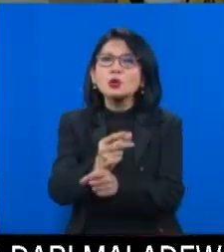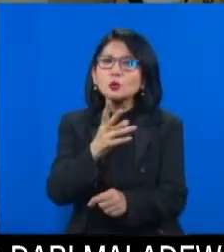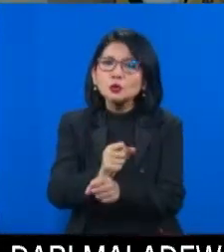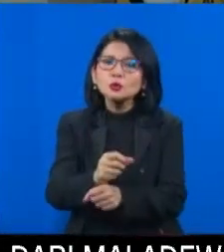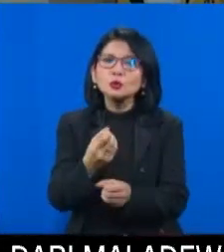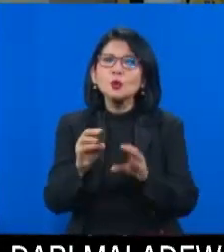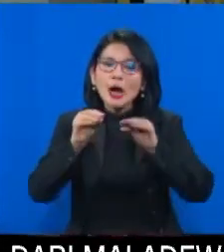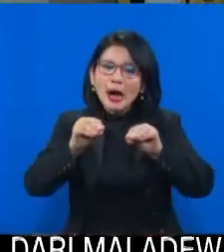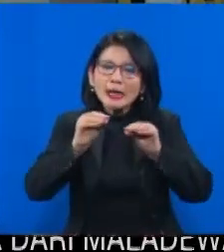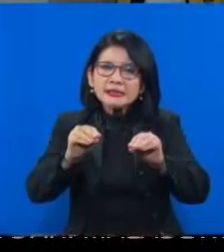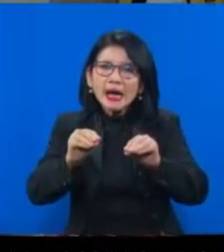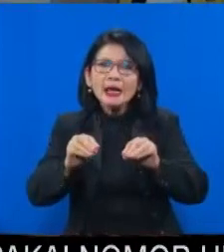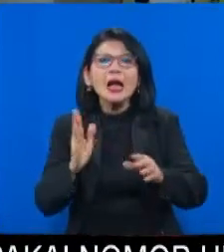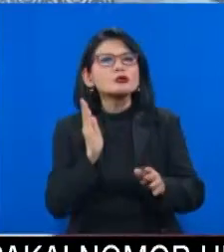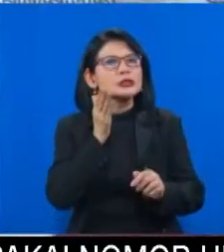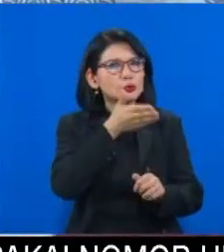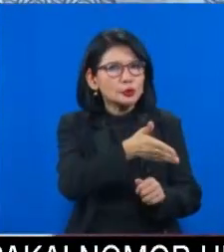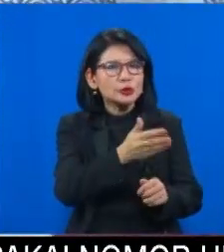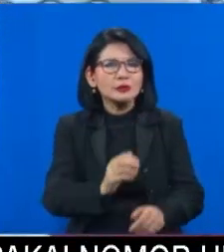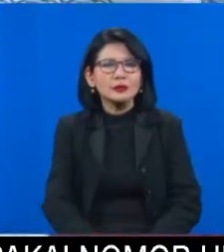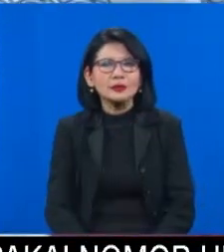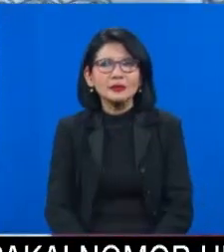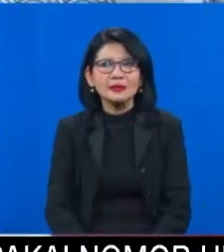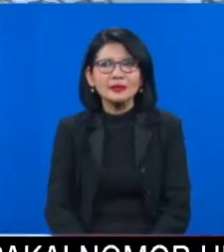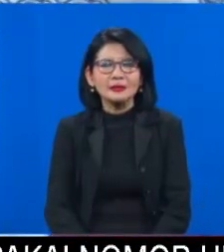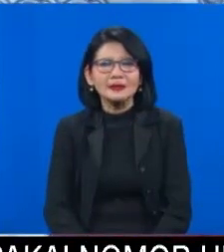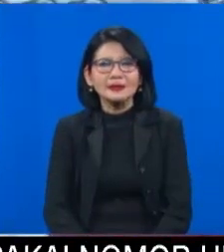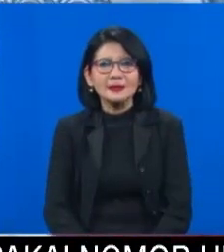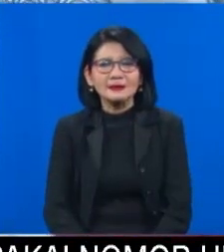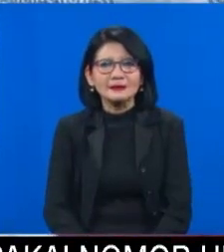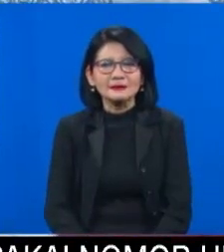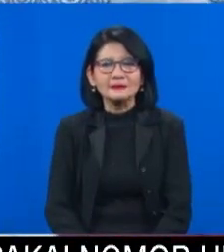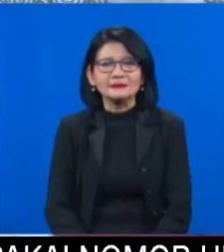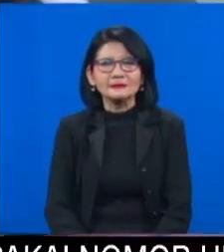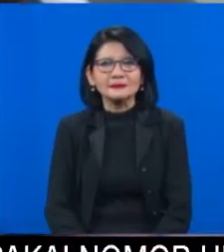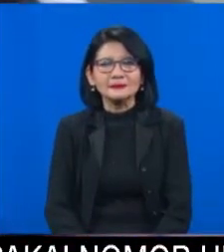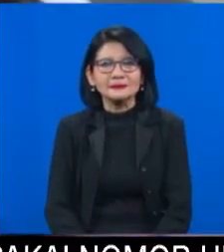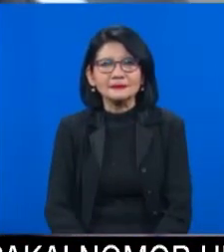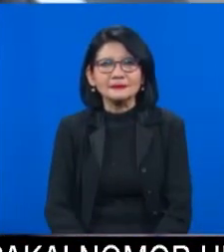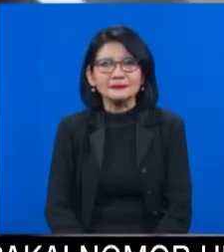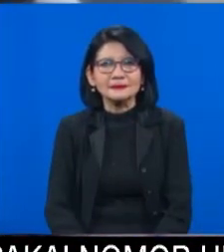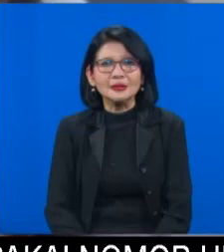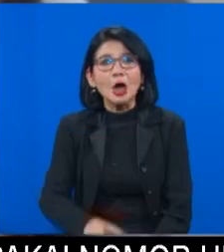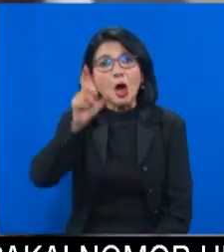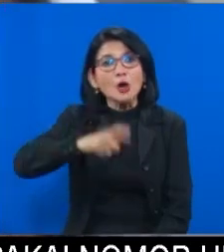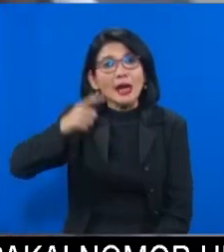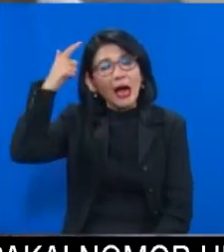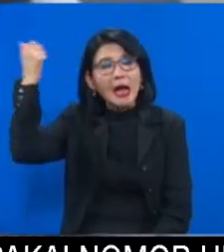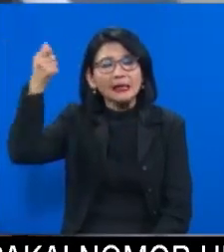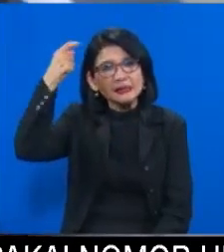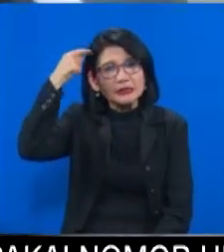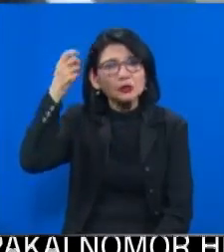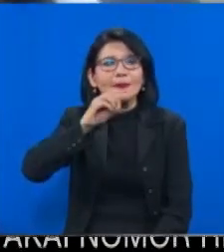sama kamu. Ya kamu harus mengikuti, nanti kamu terlatih kesananya biasa bisa gitu. Psikolog Elizabeth